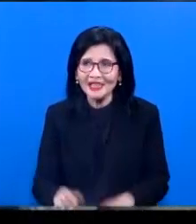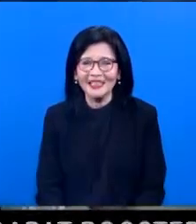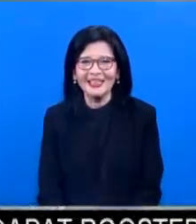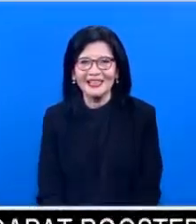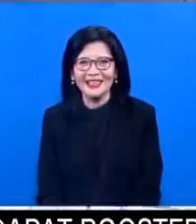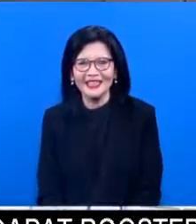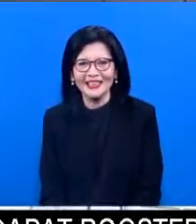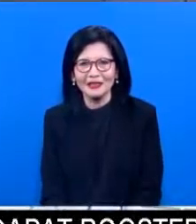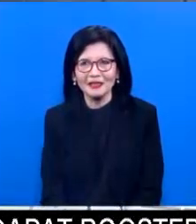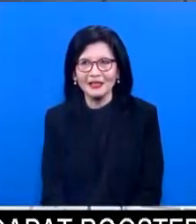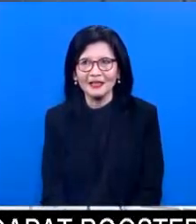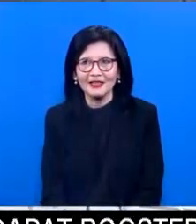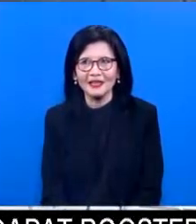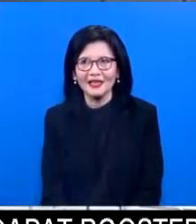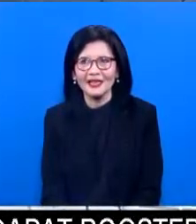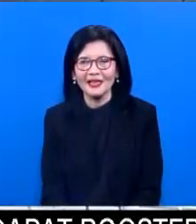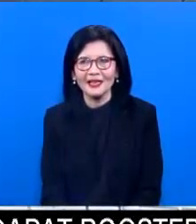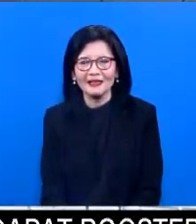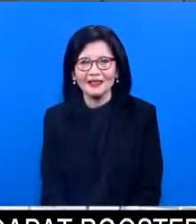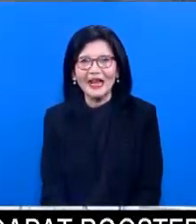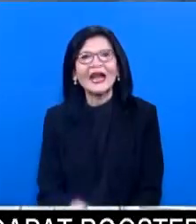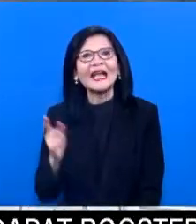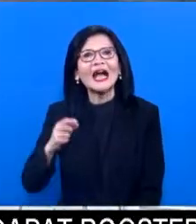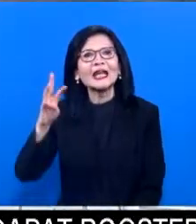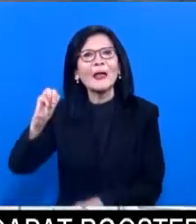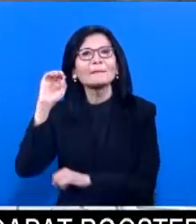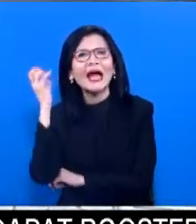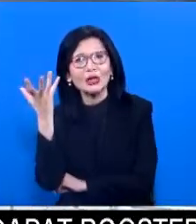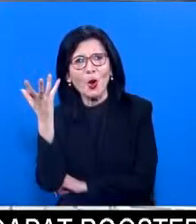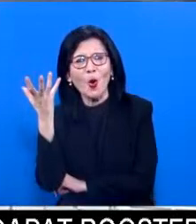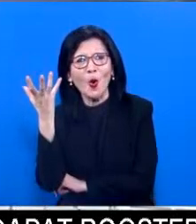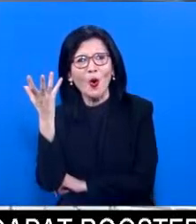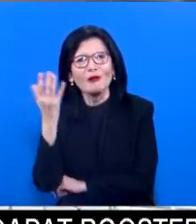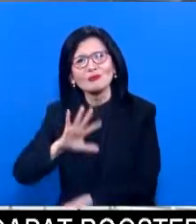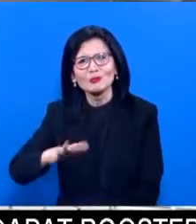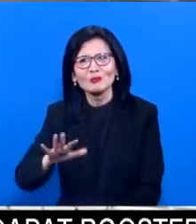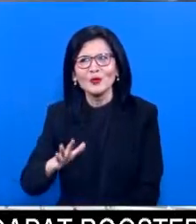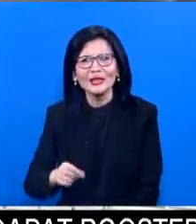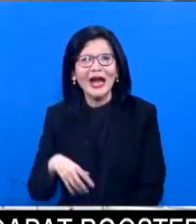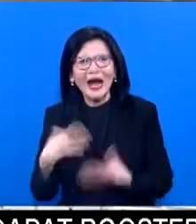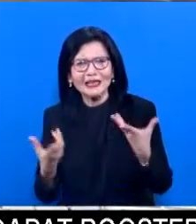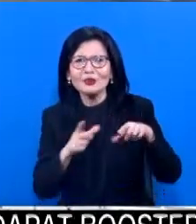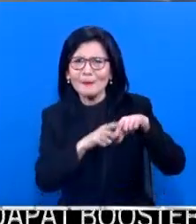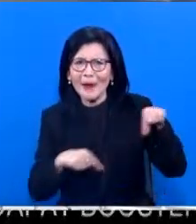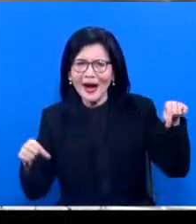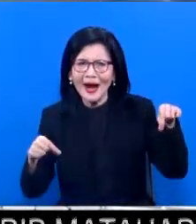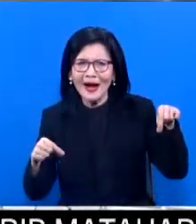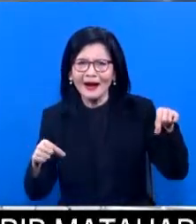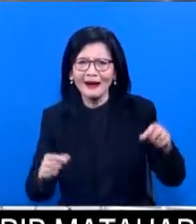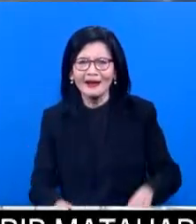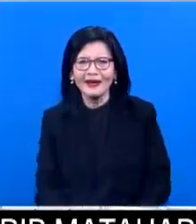dari barat. Asalnya kayaknya dari mana? Dari Manado deh. Ini dari Jepang kalau. Mungkin ini